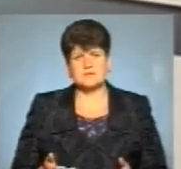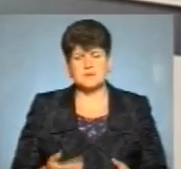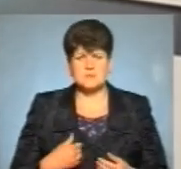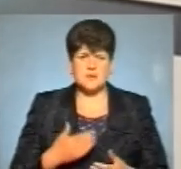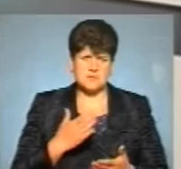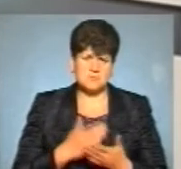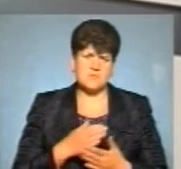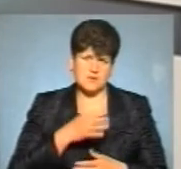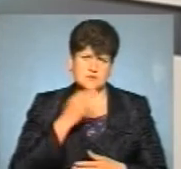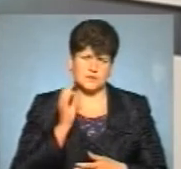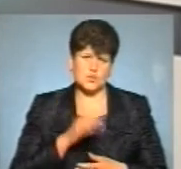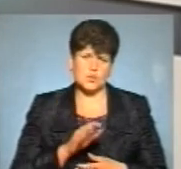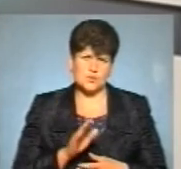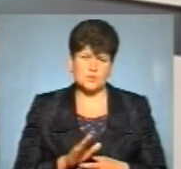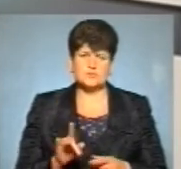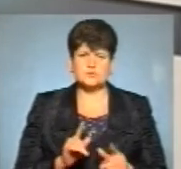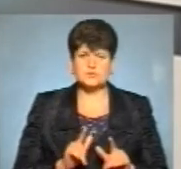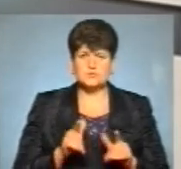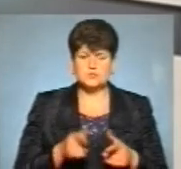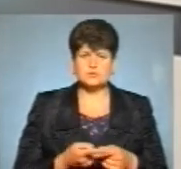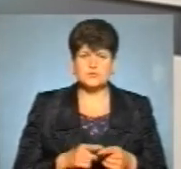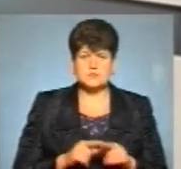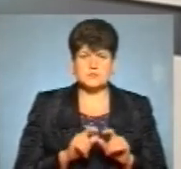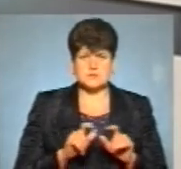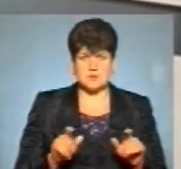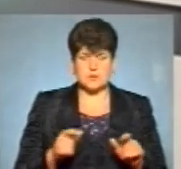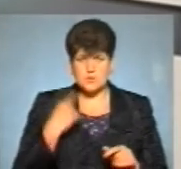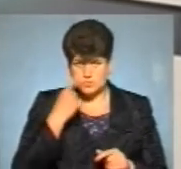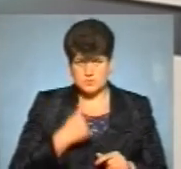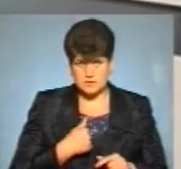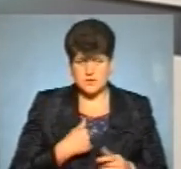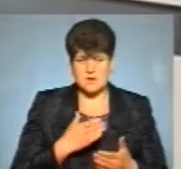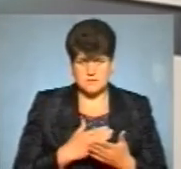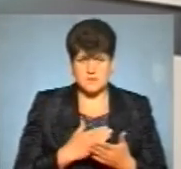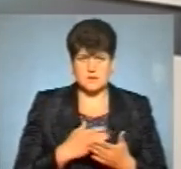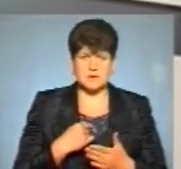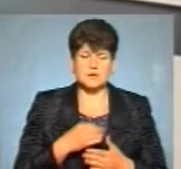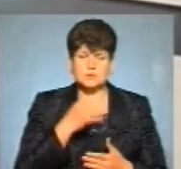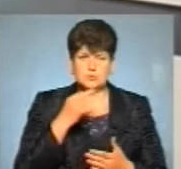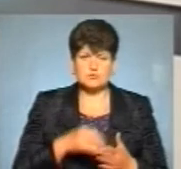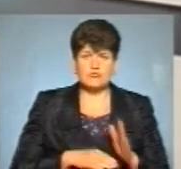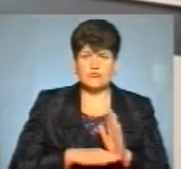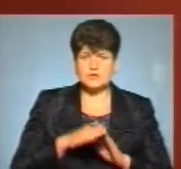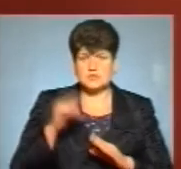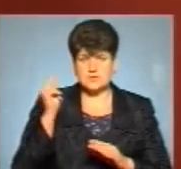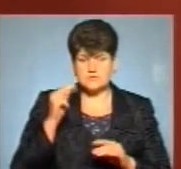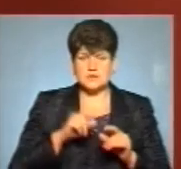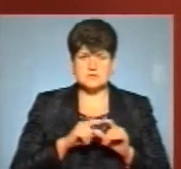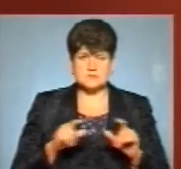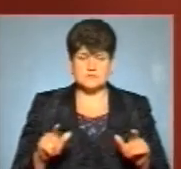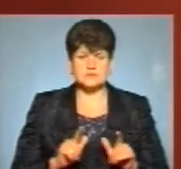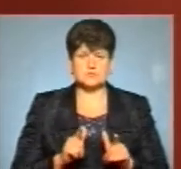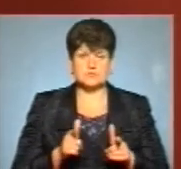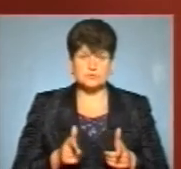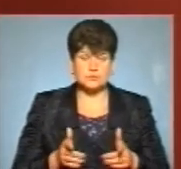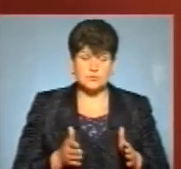мали певний досвід щодо вступу таких закладів. Особисто і я мала досвід у вищий навчальний заклад